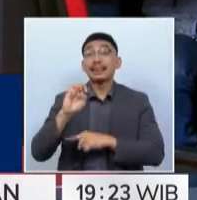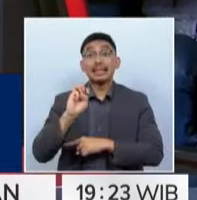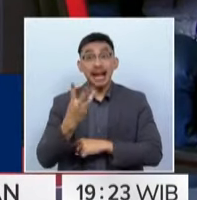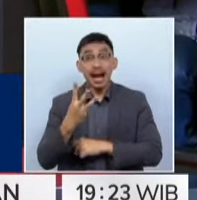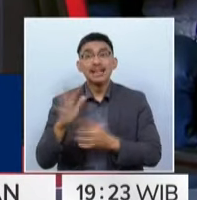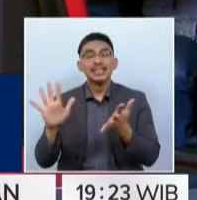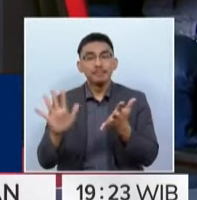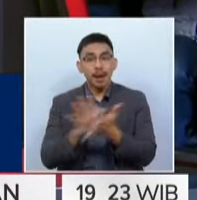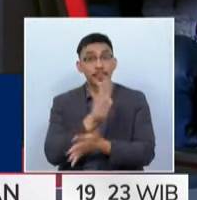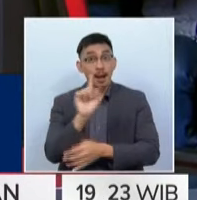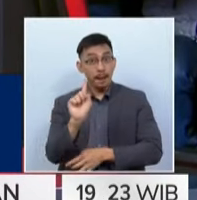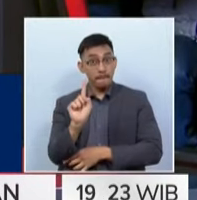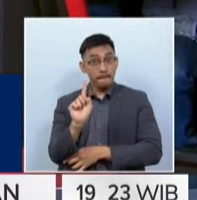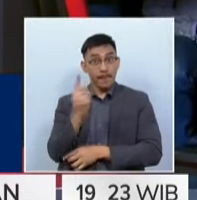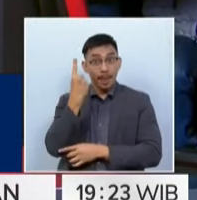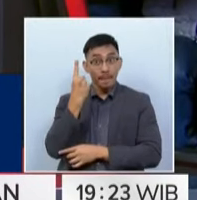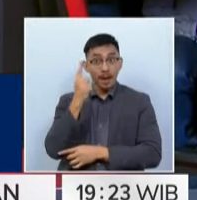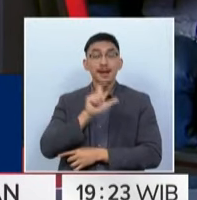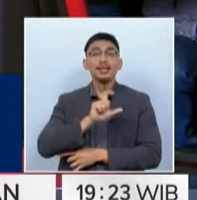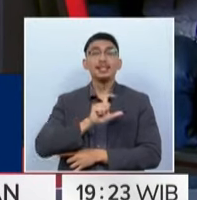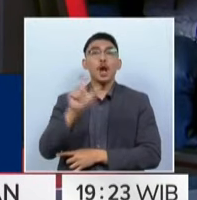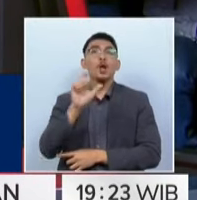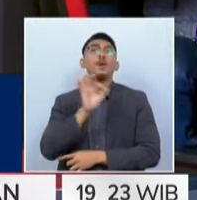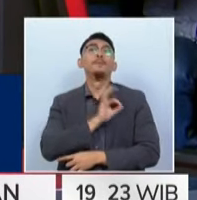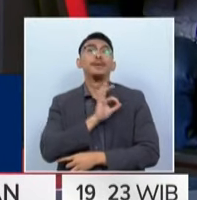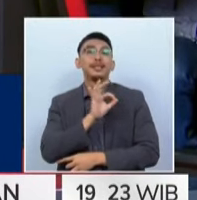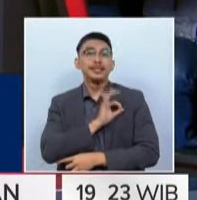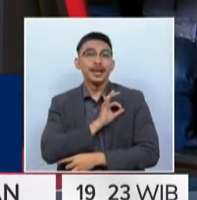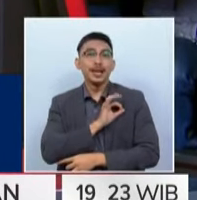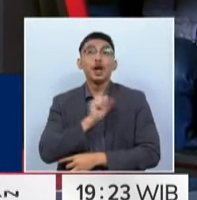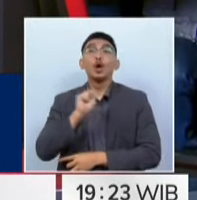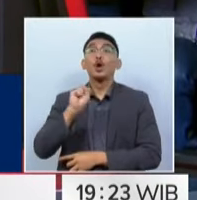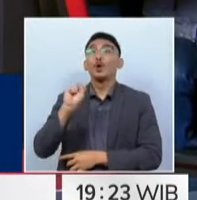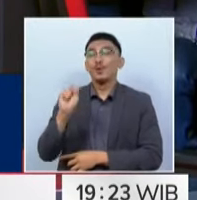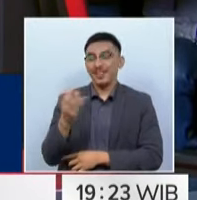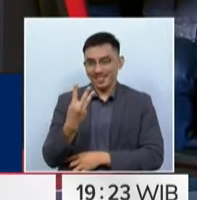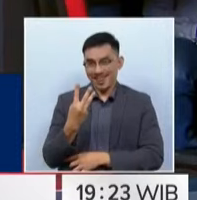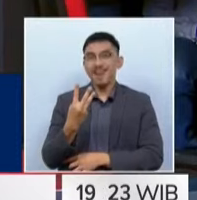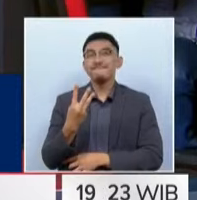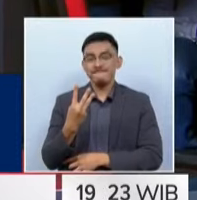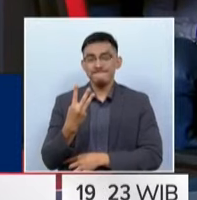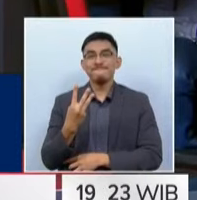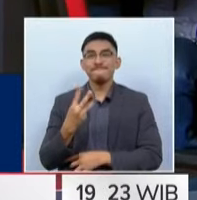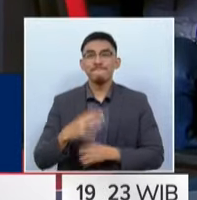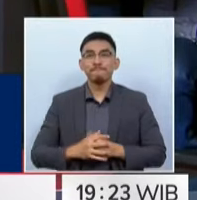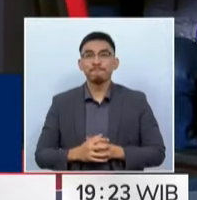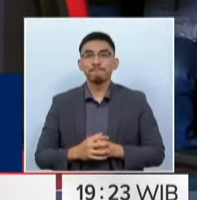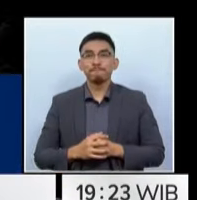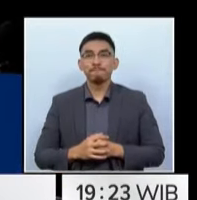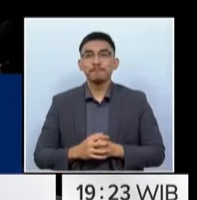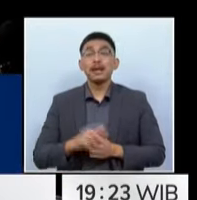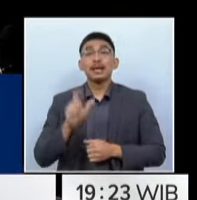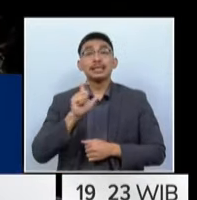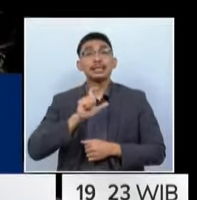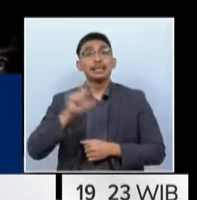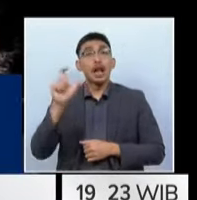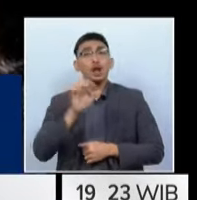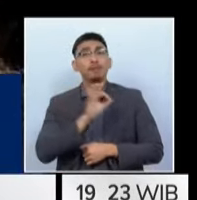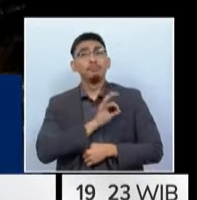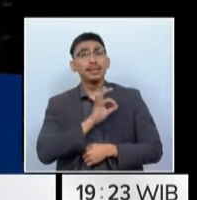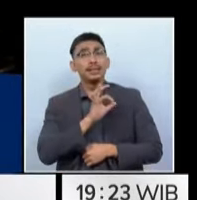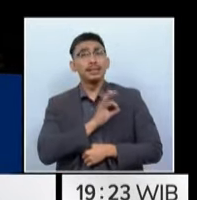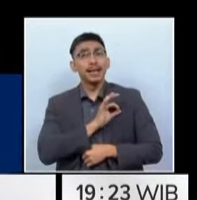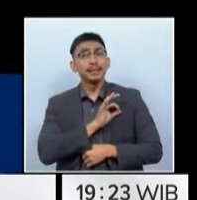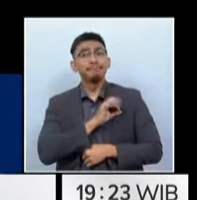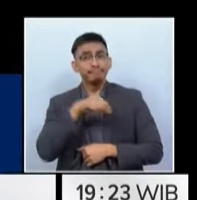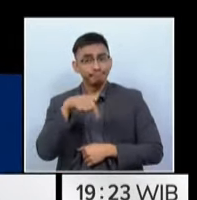pertama akan diberikan kepada calon Presiden nomor urut 3 dan para calon presiden bisa bisa menggunakan ada